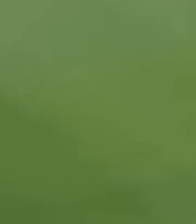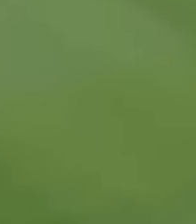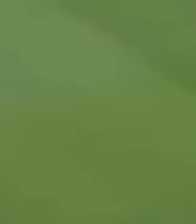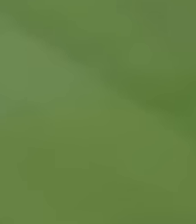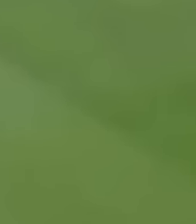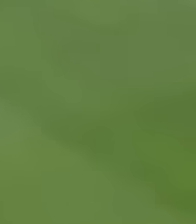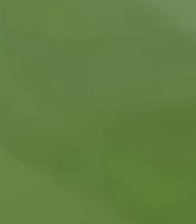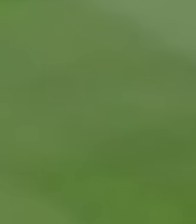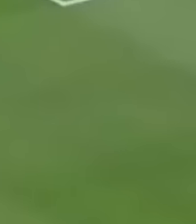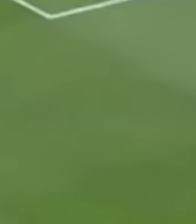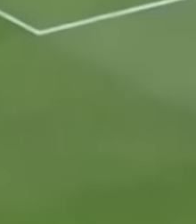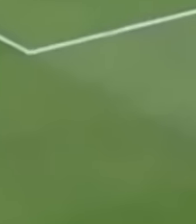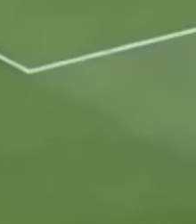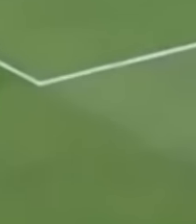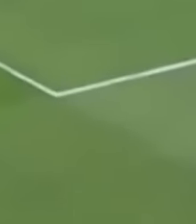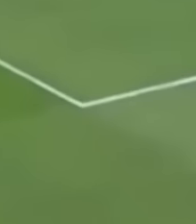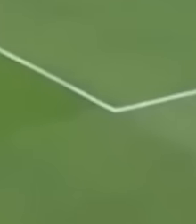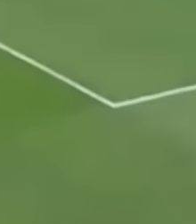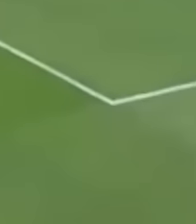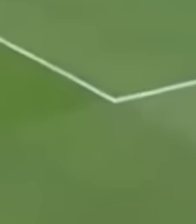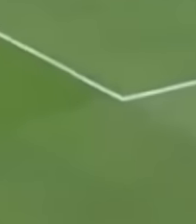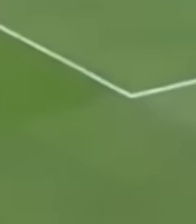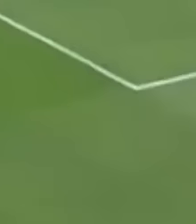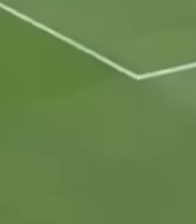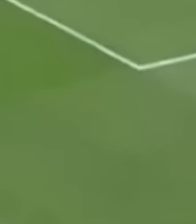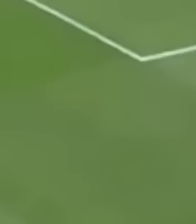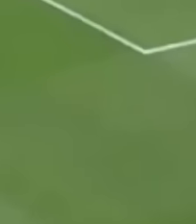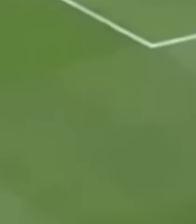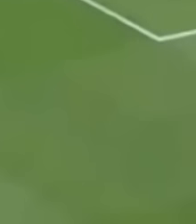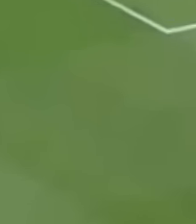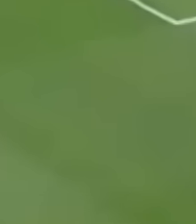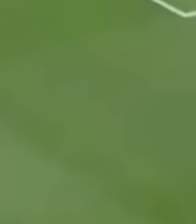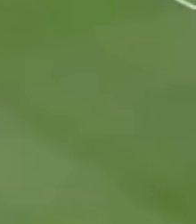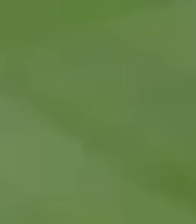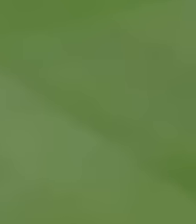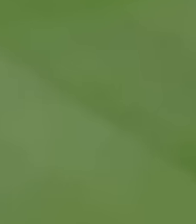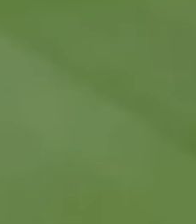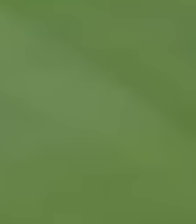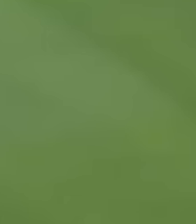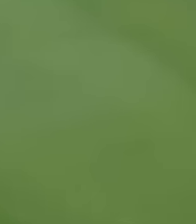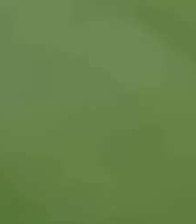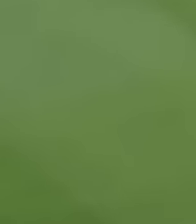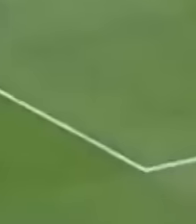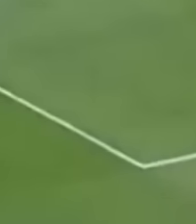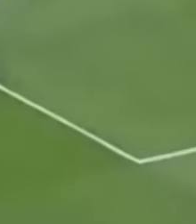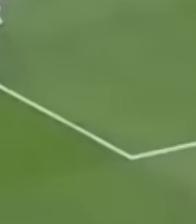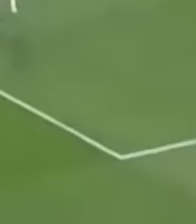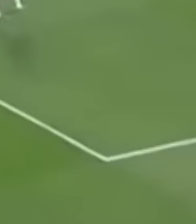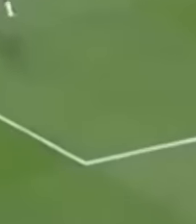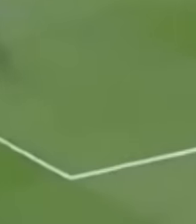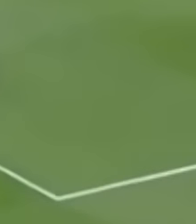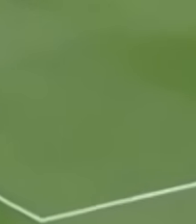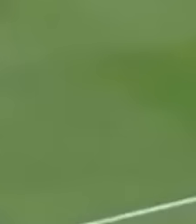tim tampil saling menyerang. Sejumlah peluang bahkan diciptakan pemain Indonesia di awal pertandingan. Menit ke-41, Rafael Struik